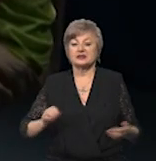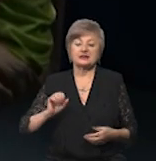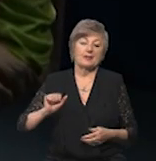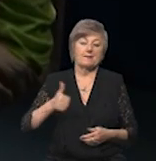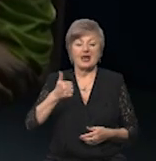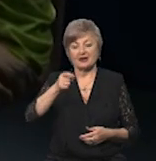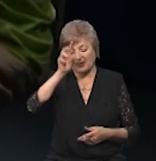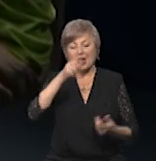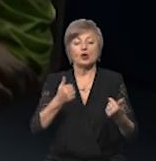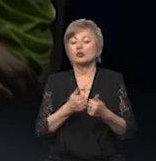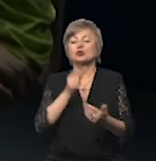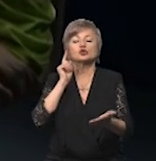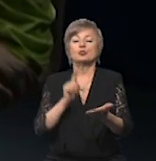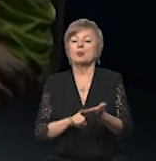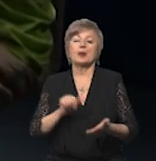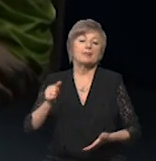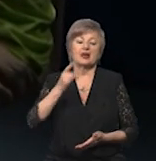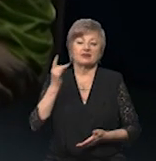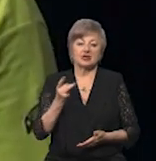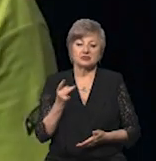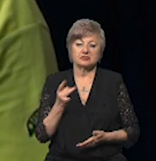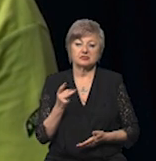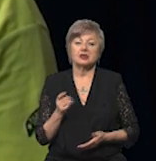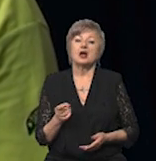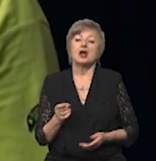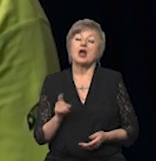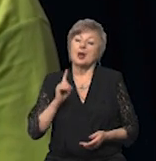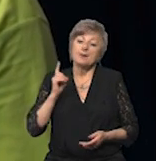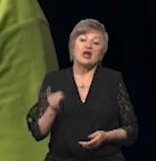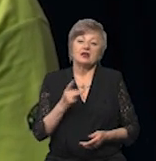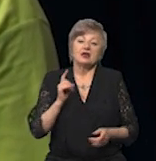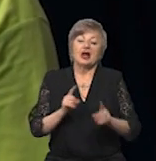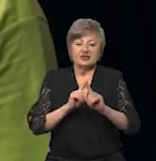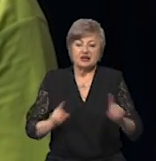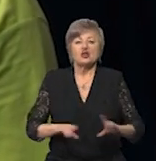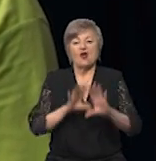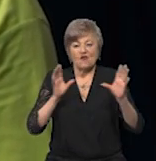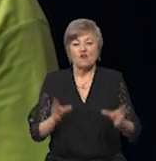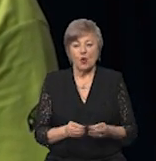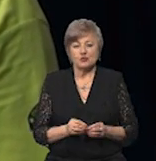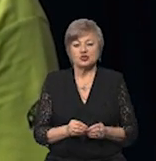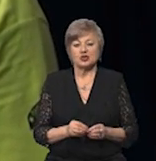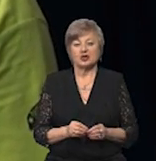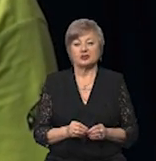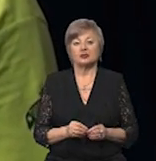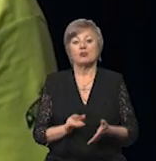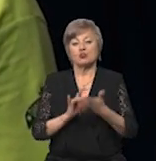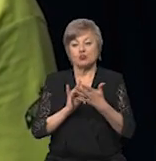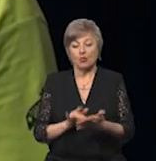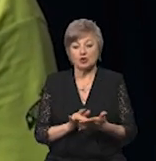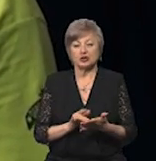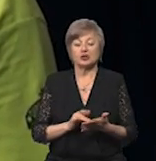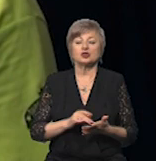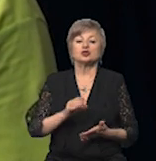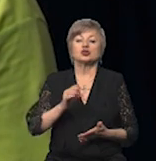до якої ви потрапили за кордоном? Перша екзотична? От взагалі. Ну, взагалі, перша подорож. То я був в